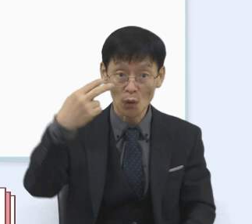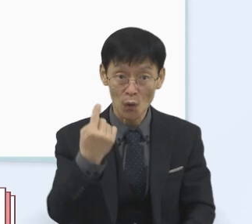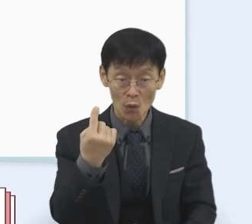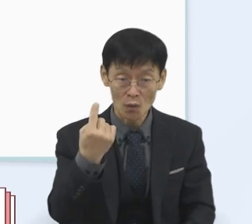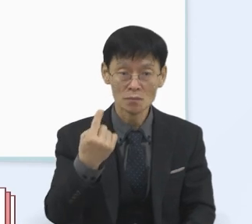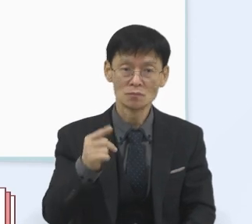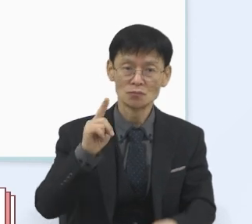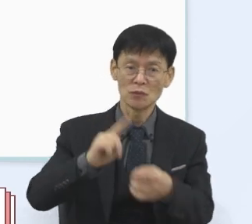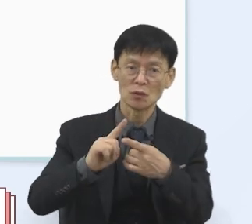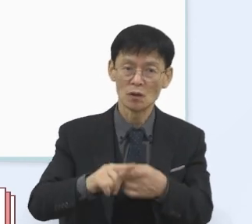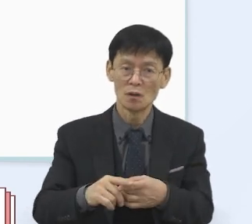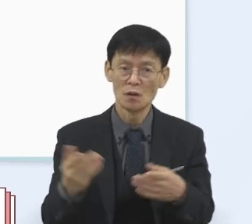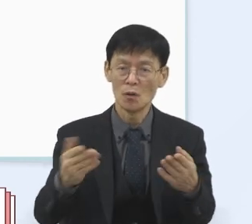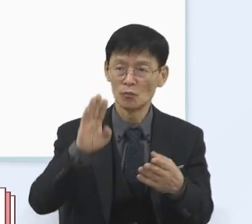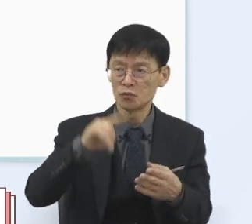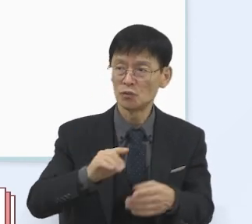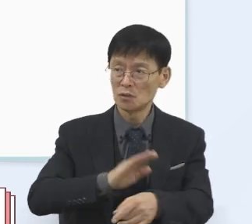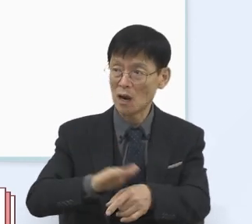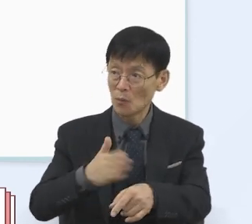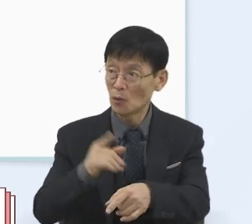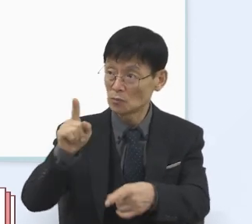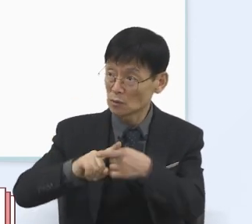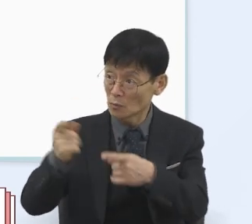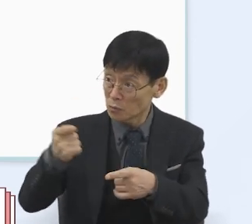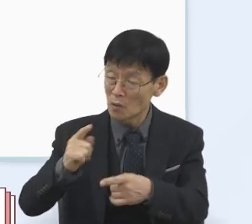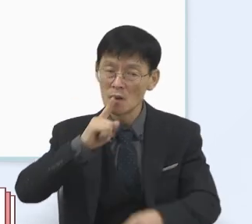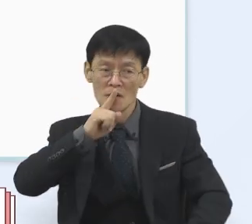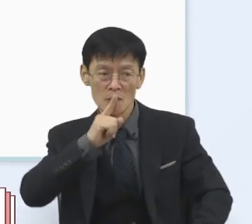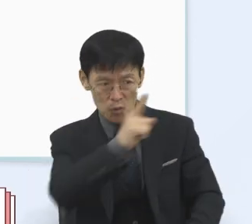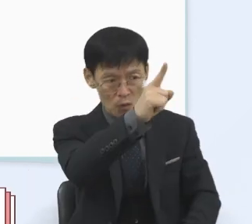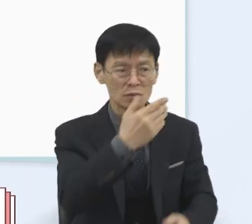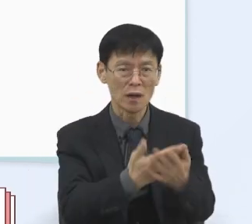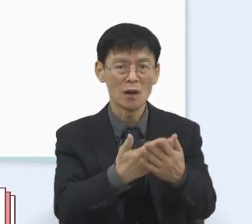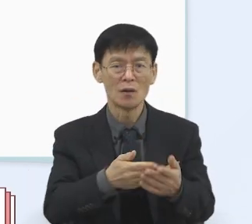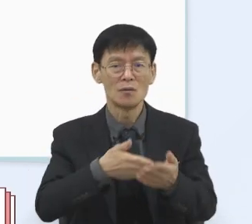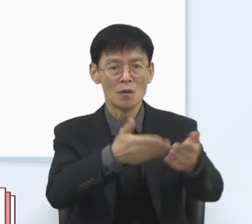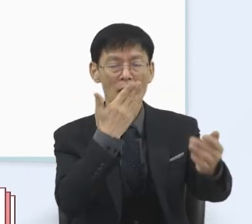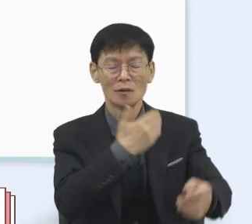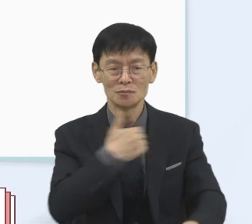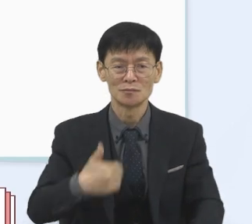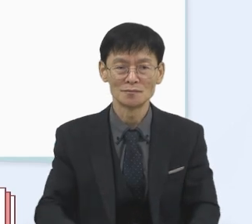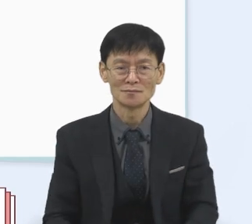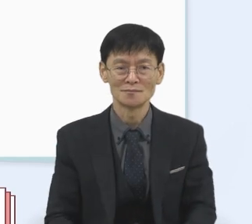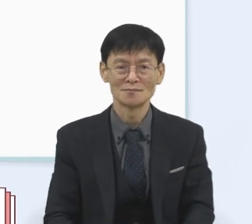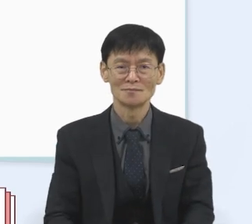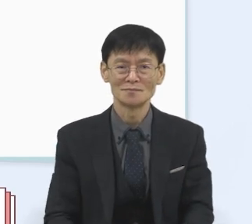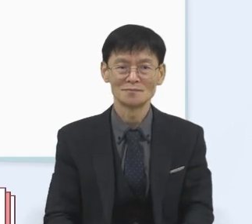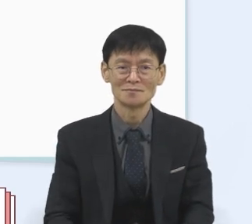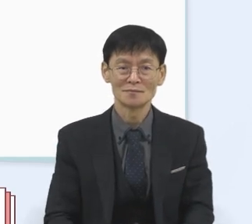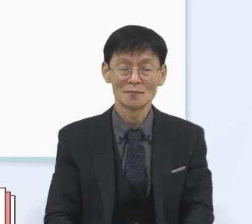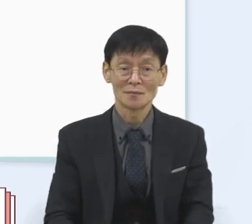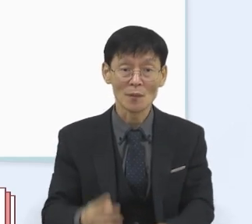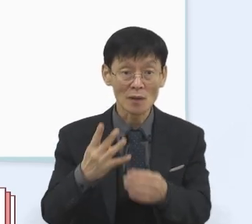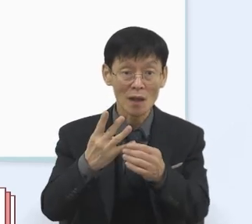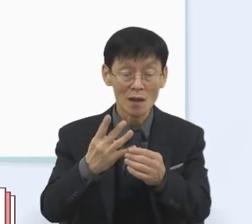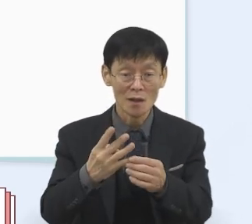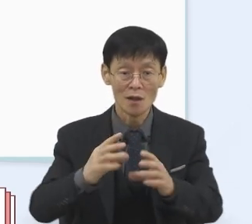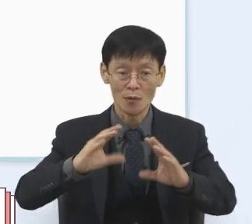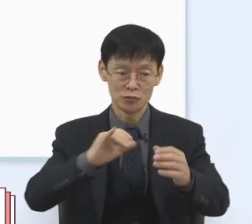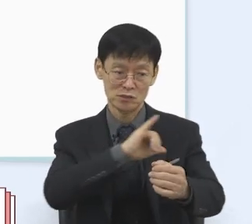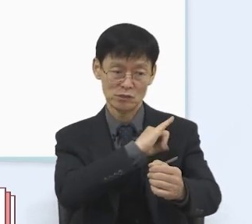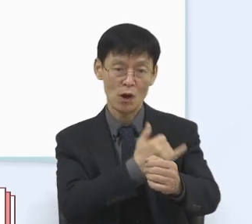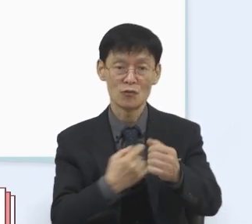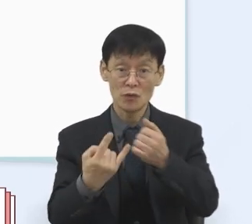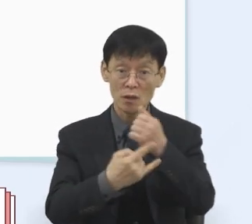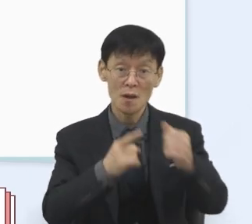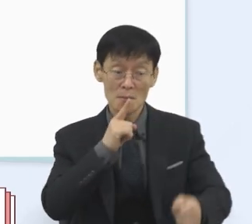상관없는 사람도 고용노동부에 잘못을 올바르게 고쳐달라고 요구할 수 있습니다. 그리고